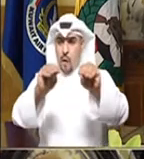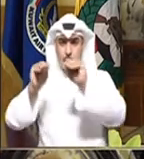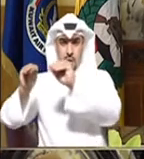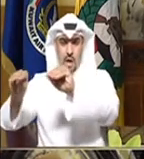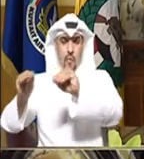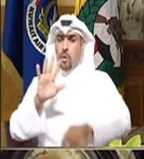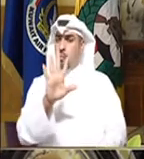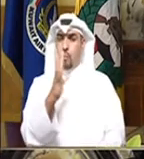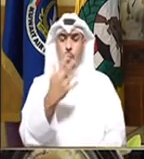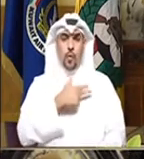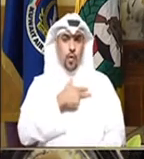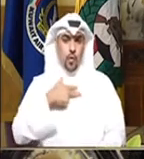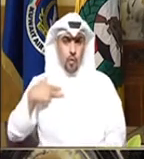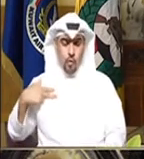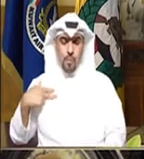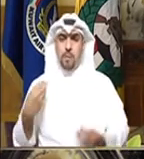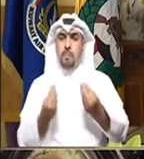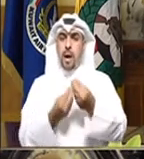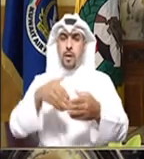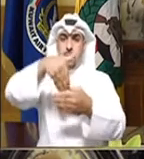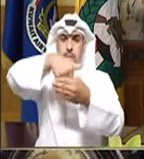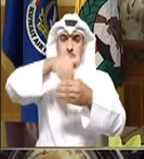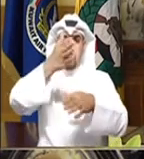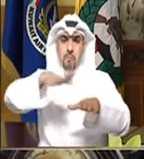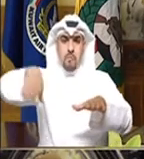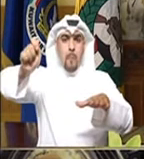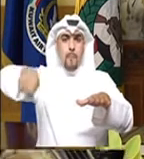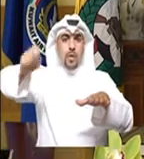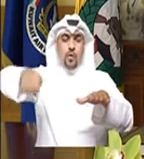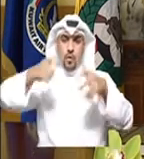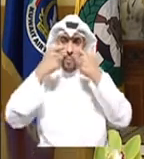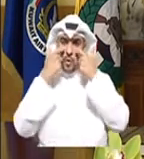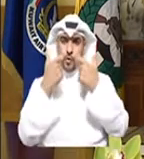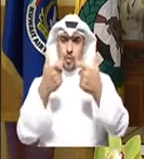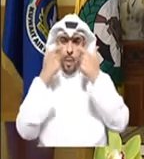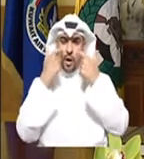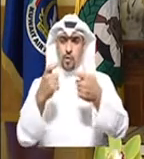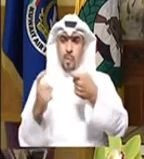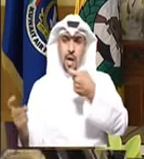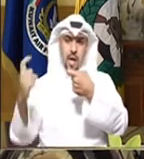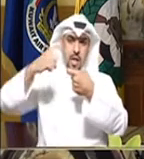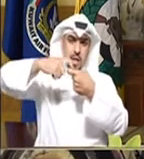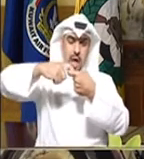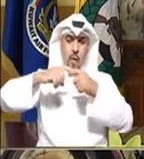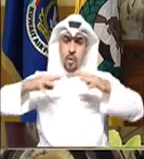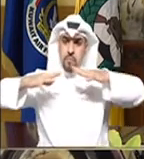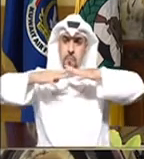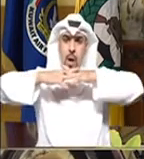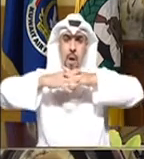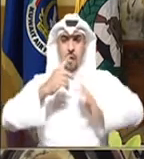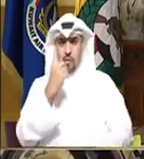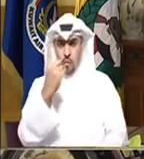التشريعية والتنفيذية إلى المزيد من التعاون والتآزر وتضافر